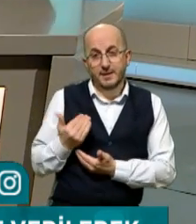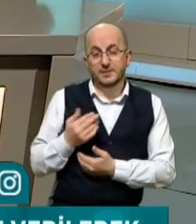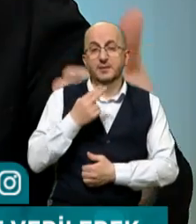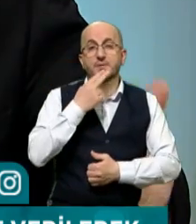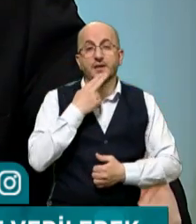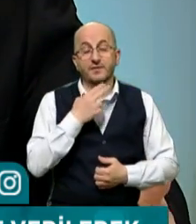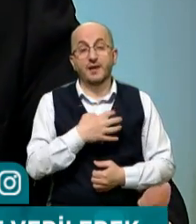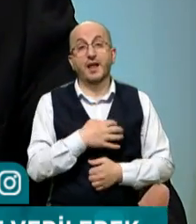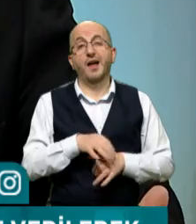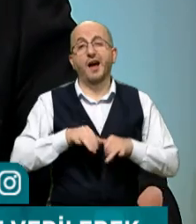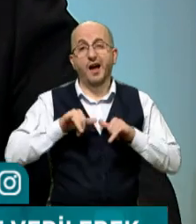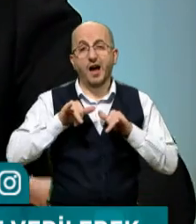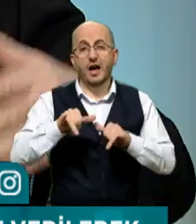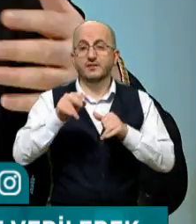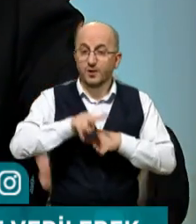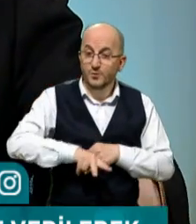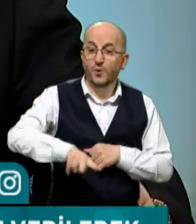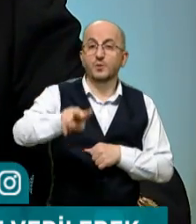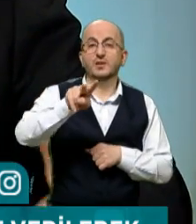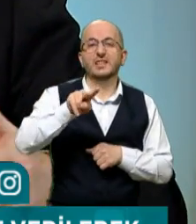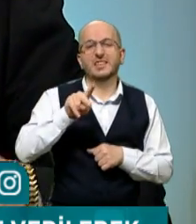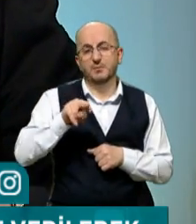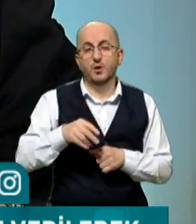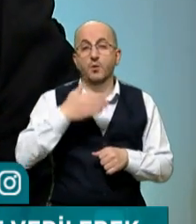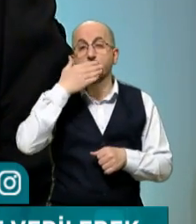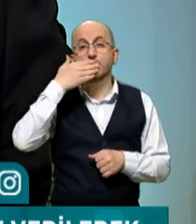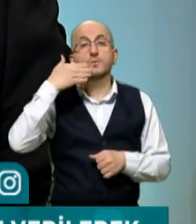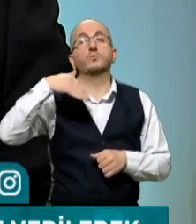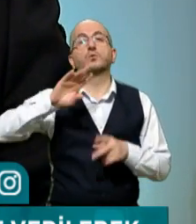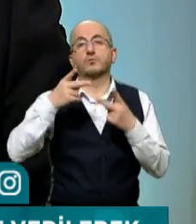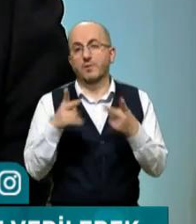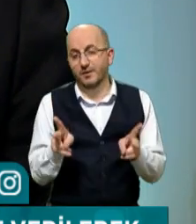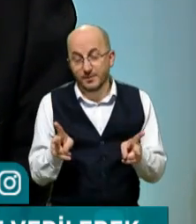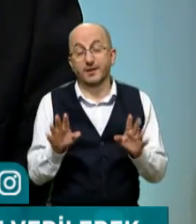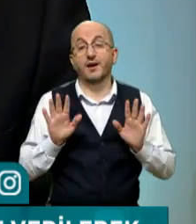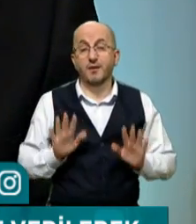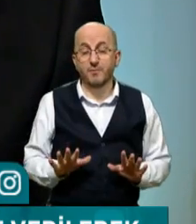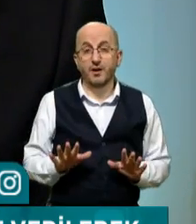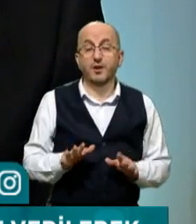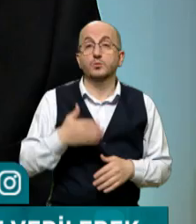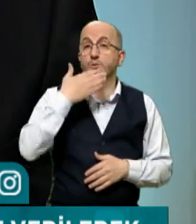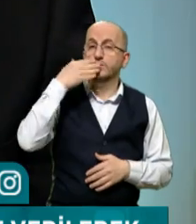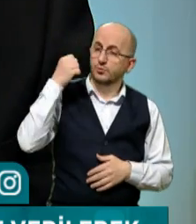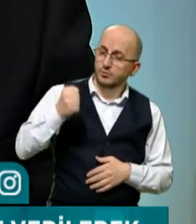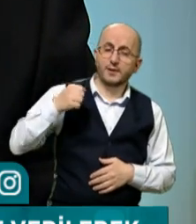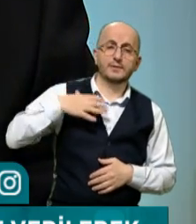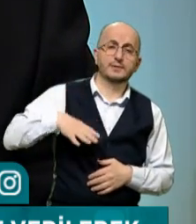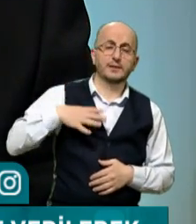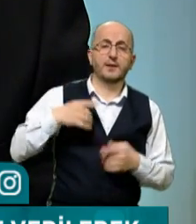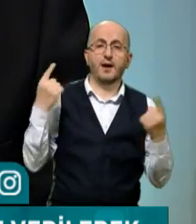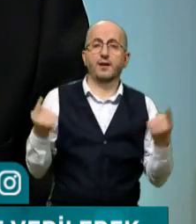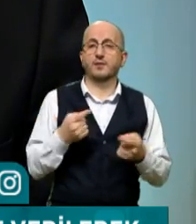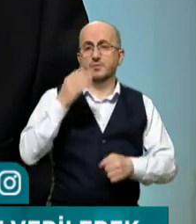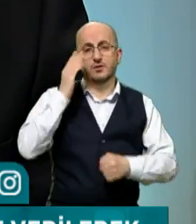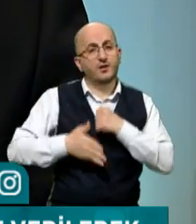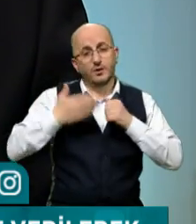hanımefendi aynen seferi kişi gibi, hasta kişi gibi oruç tutmayabilir. Ama tutmak isterse de herhangi bir